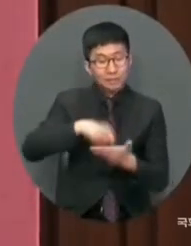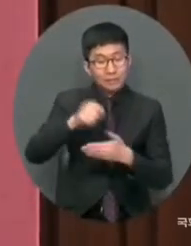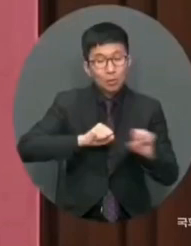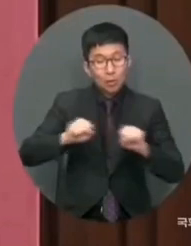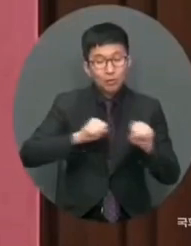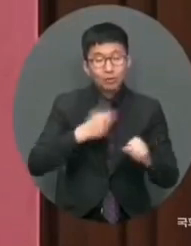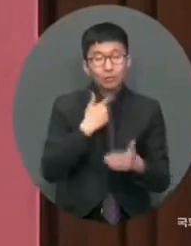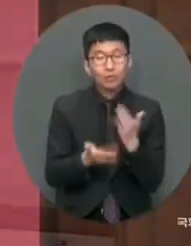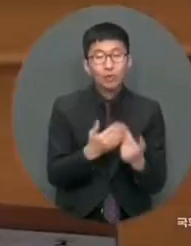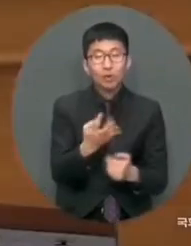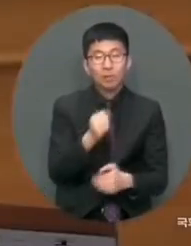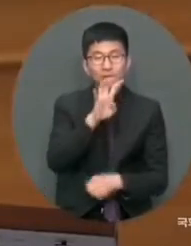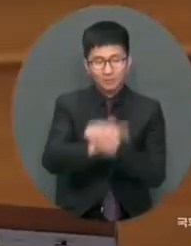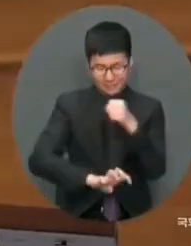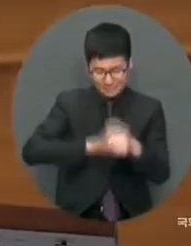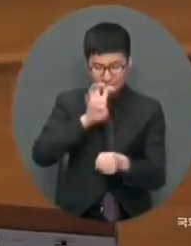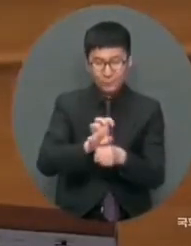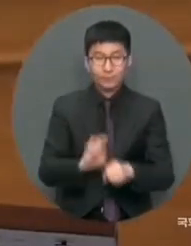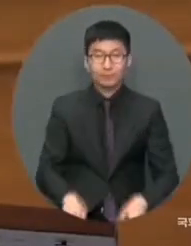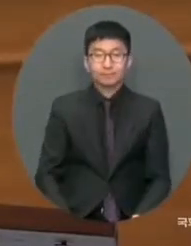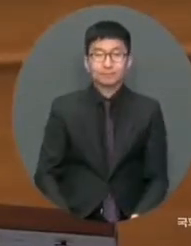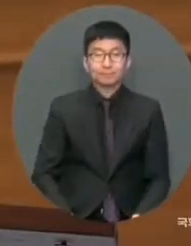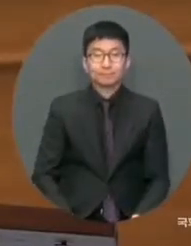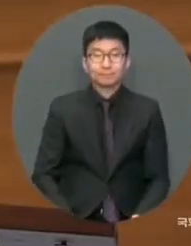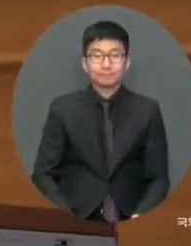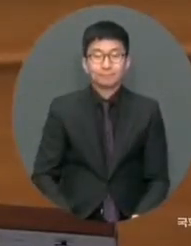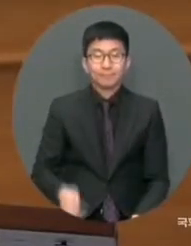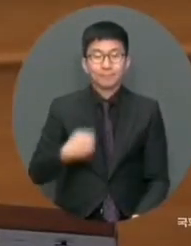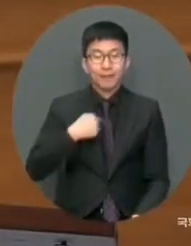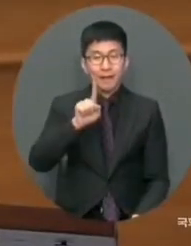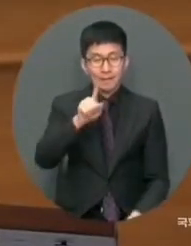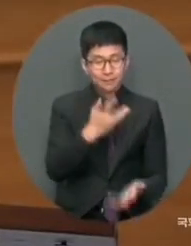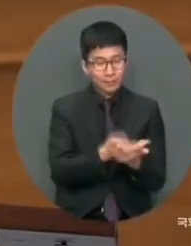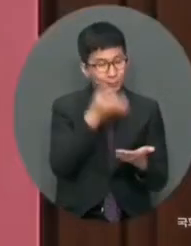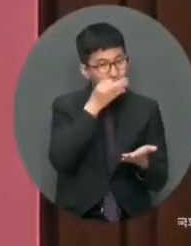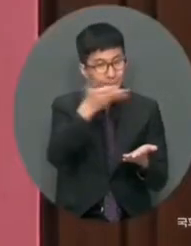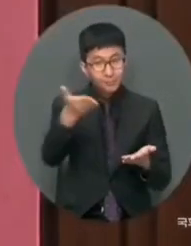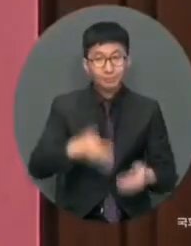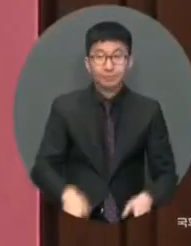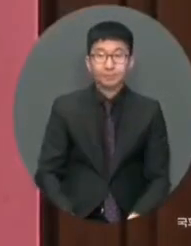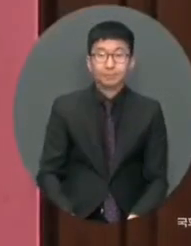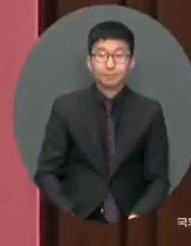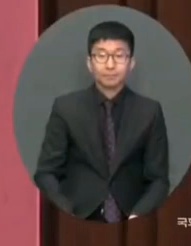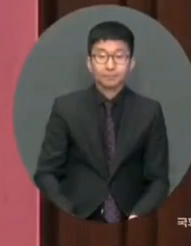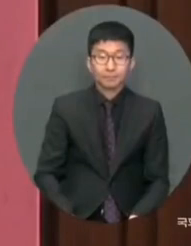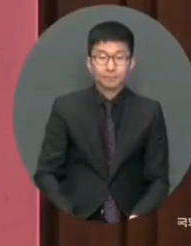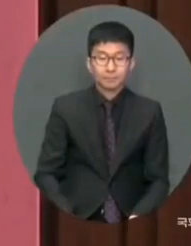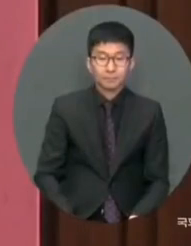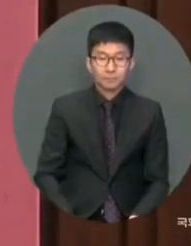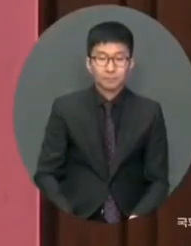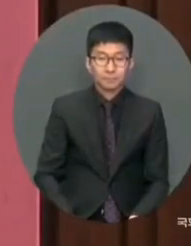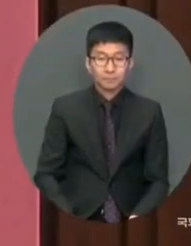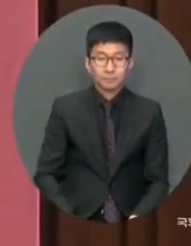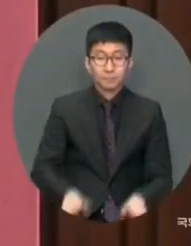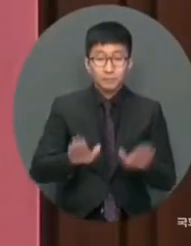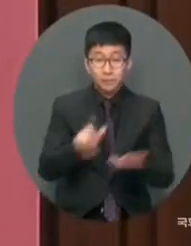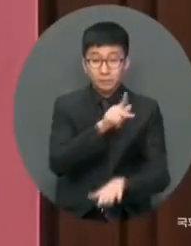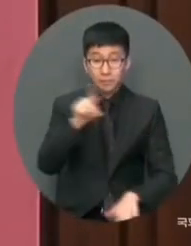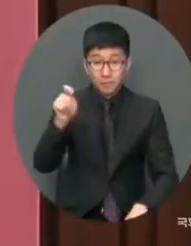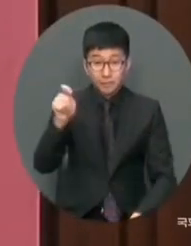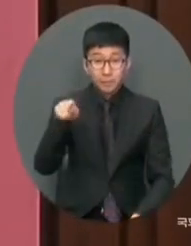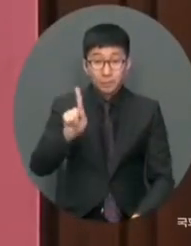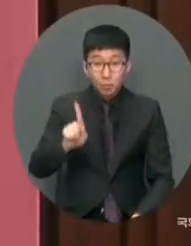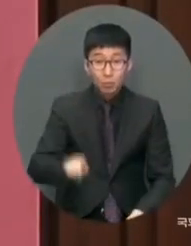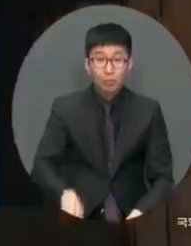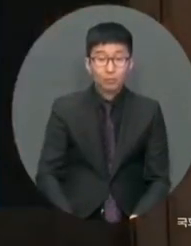얼마나 하셨죠? 40년 가까이 했습니다. 네. 제가 한 가지 자료를 보여드리겠습니다. 지금 PPT로 보시는